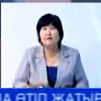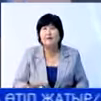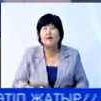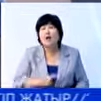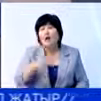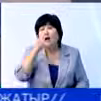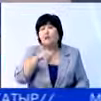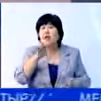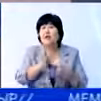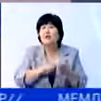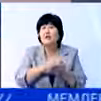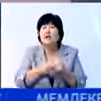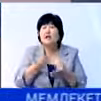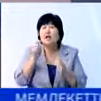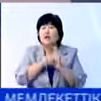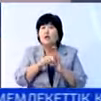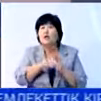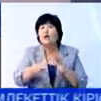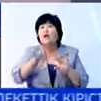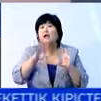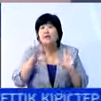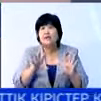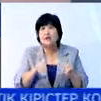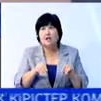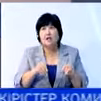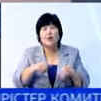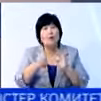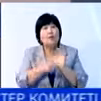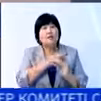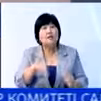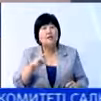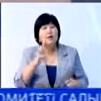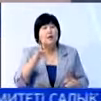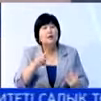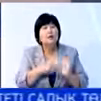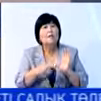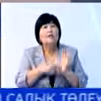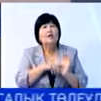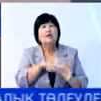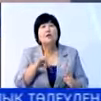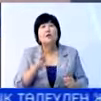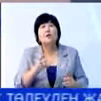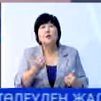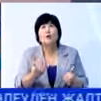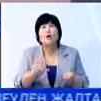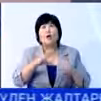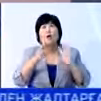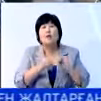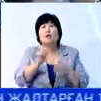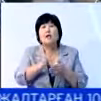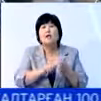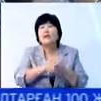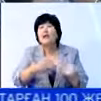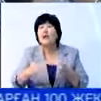Ағымдағы жылы салықтық тексеру нәтижесімен жалпы біз 16 миллиард 367 миллион теңге қосымша бюджетке салықтық